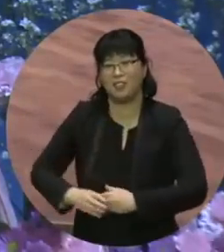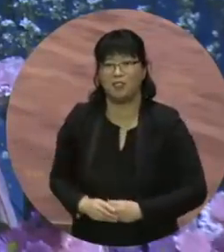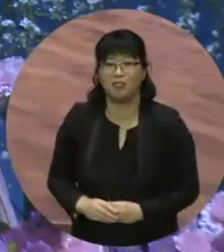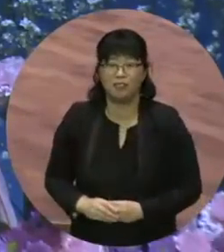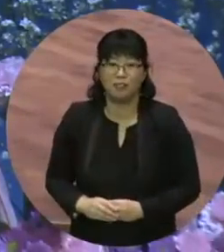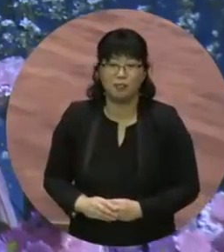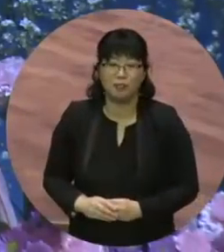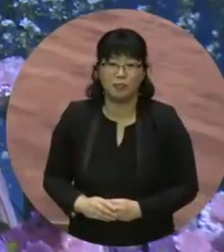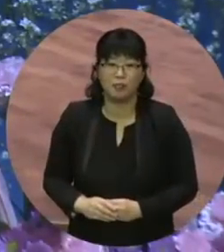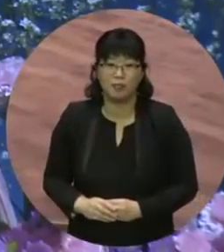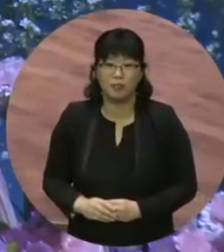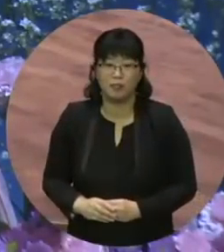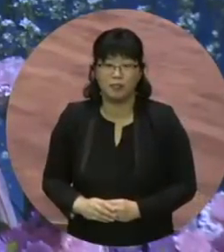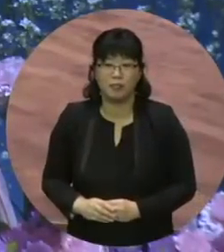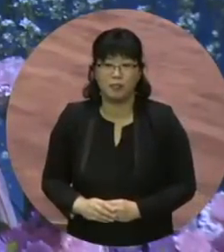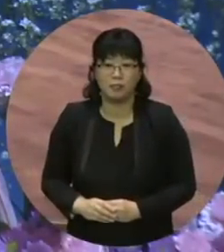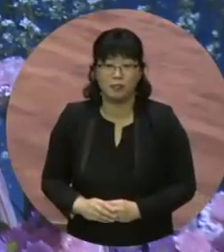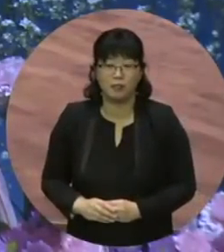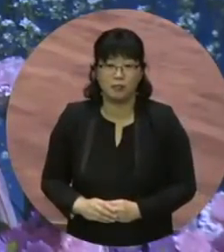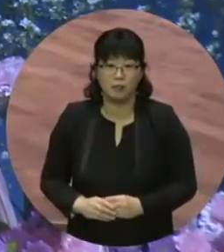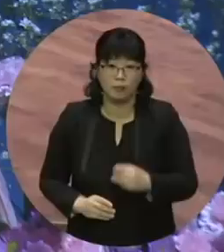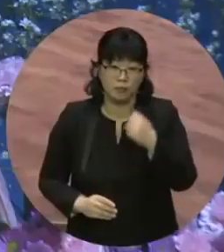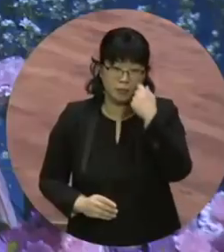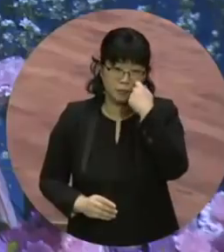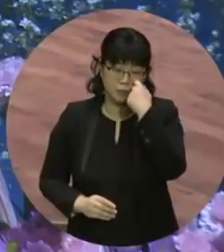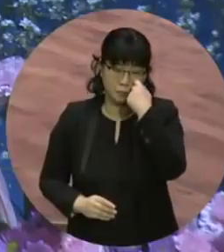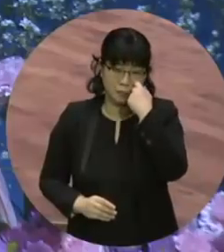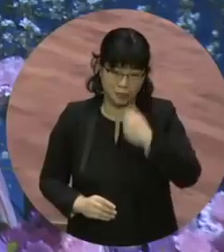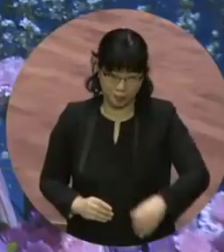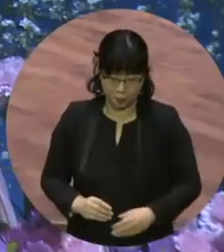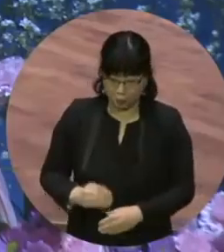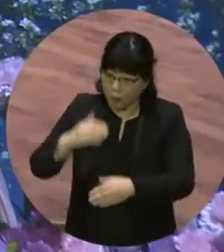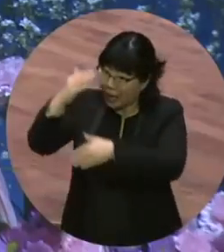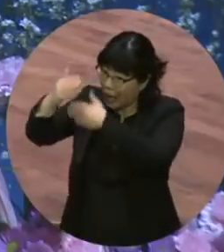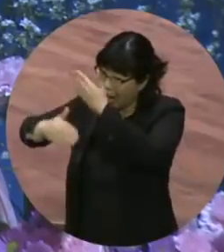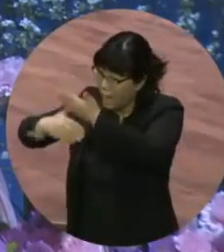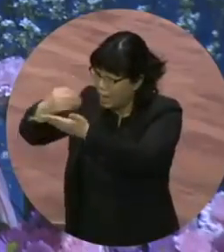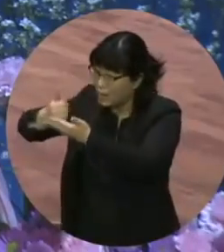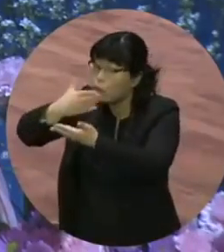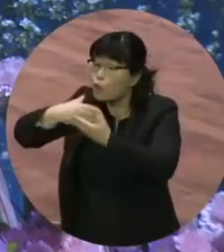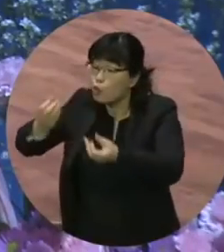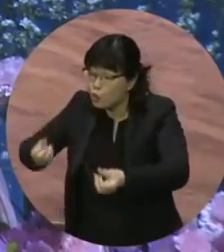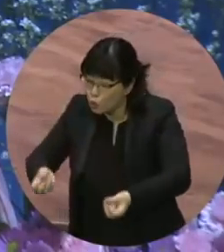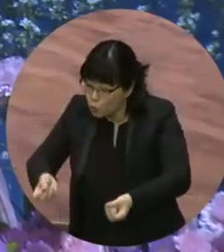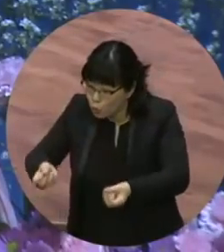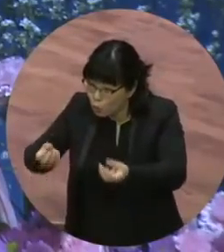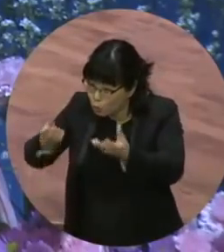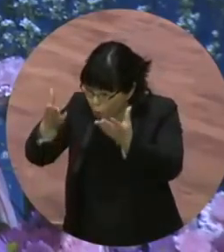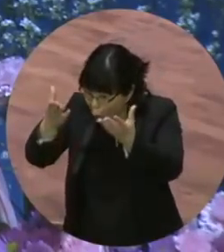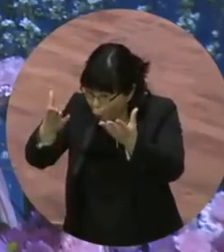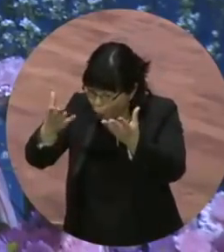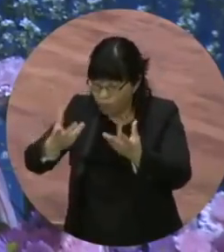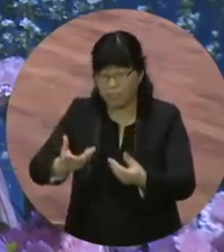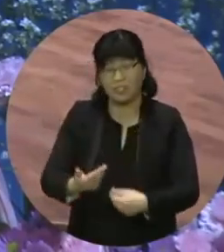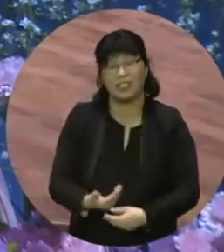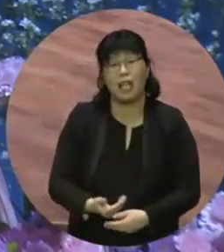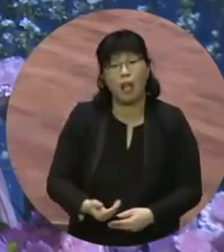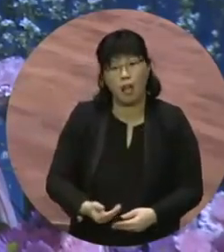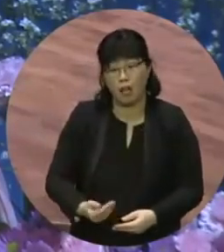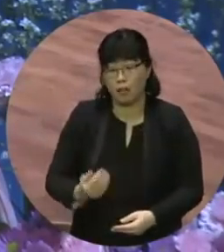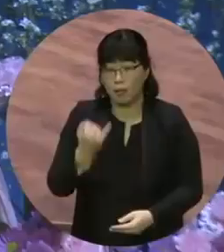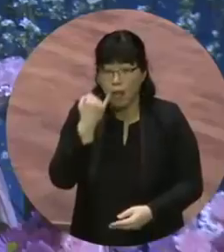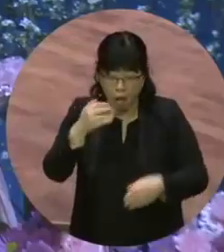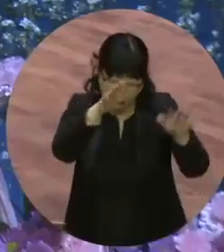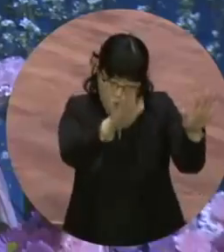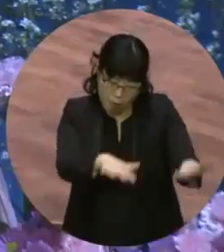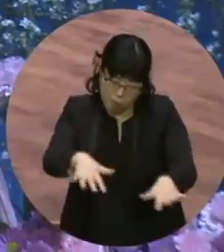같아요. 파도가 뭡니까? 파도는 내가 원치 않아도 오는 거예요. 원치 않아도 계속 밀려옵니다. 하나님